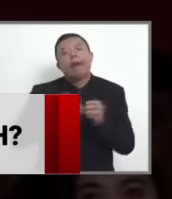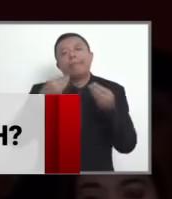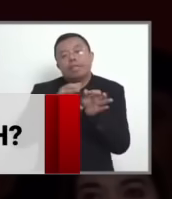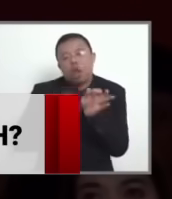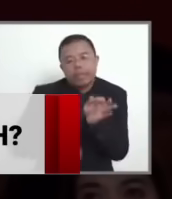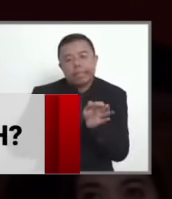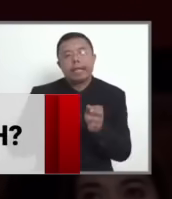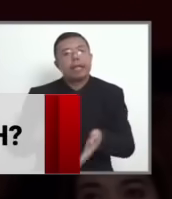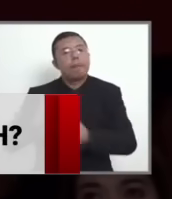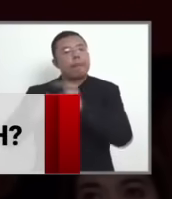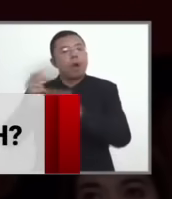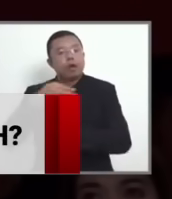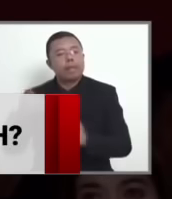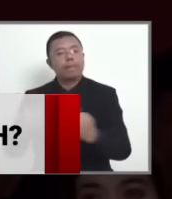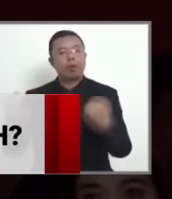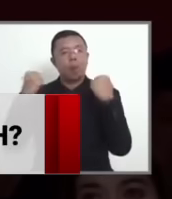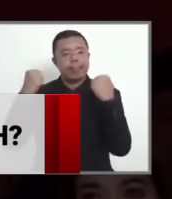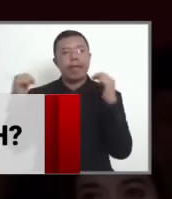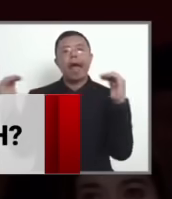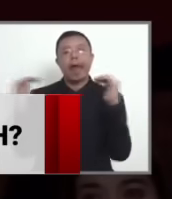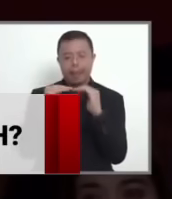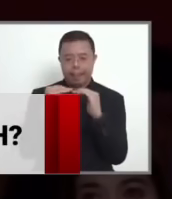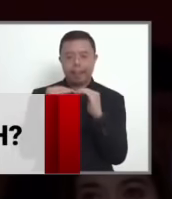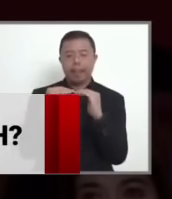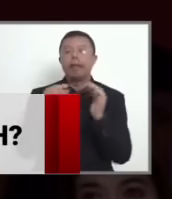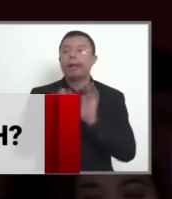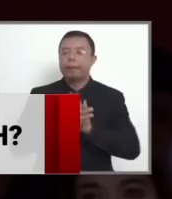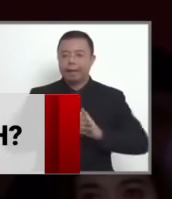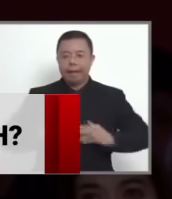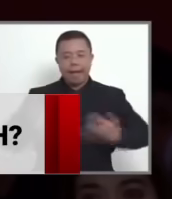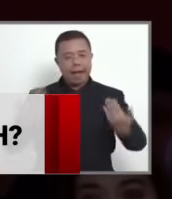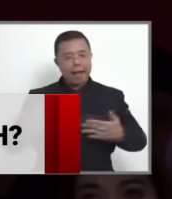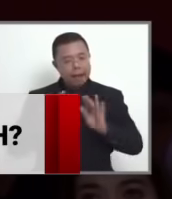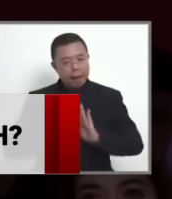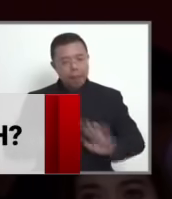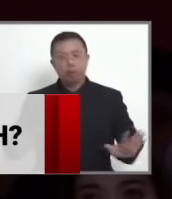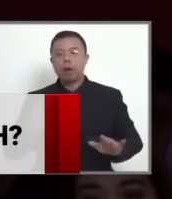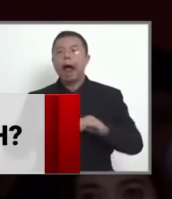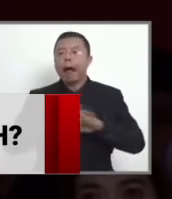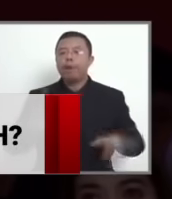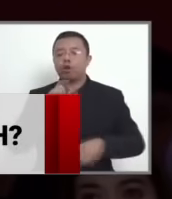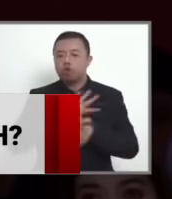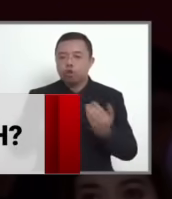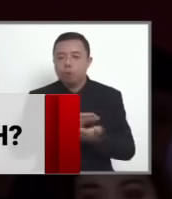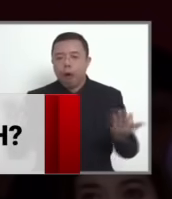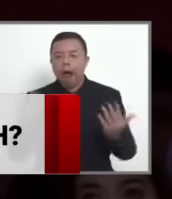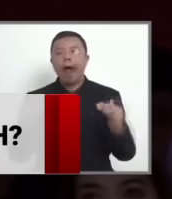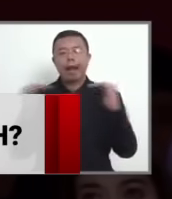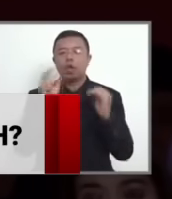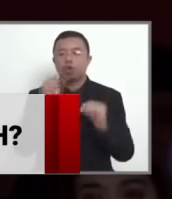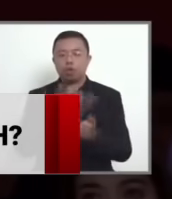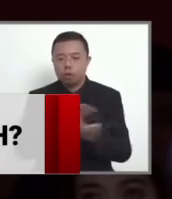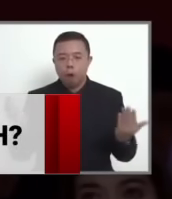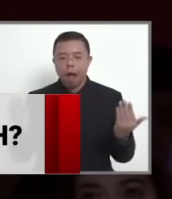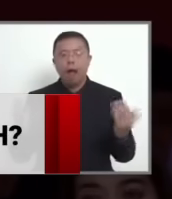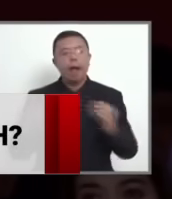Indonesia kuat, adil, makmur, aman untuk semua, adil untuk semua,